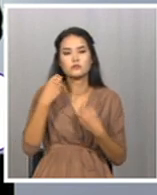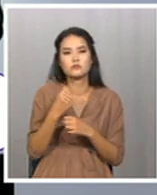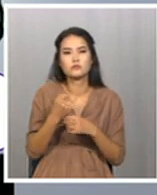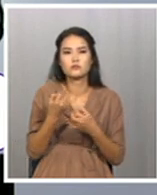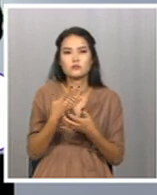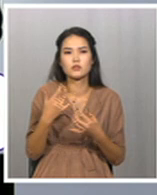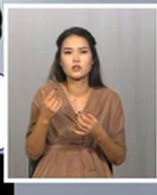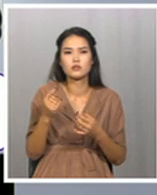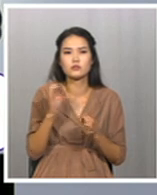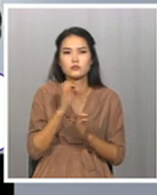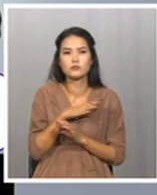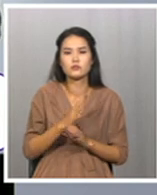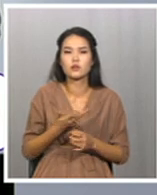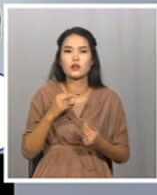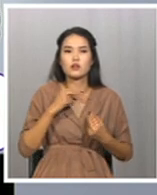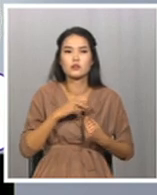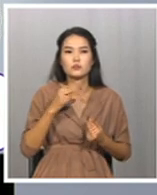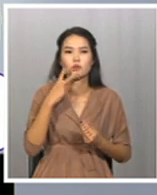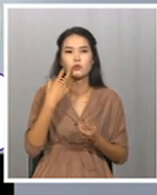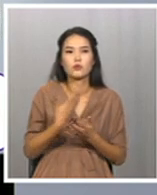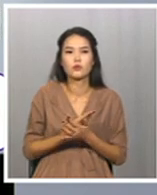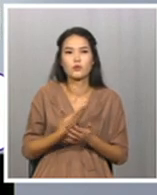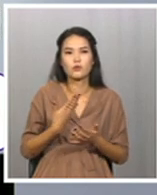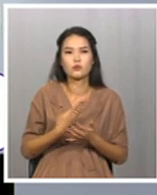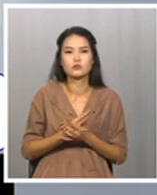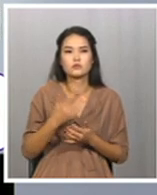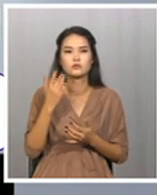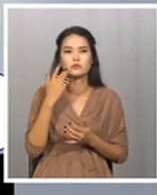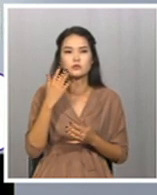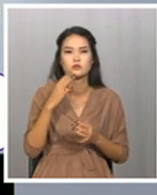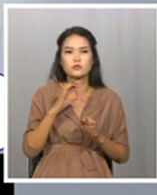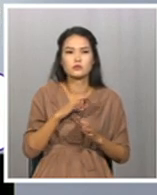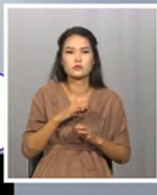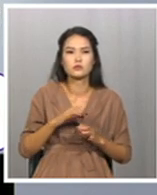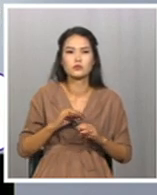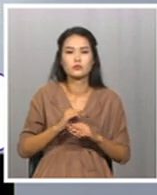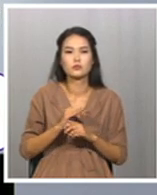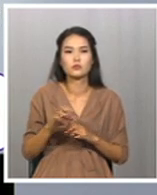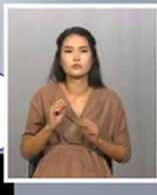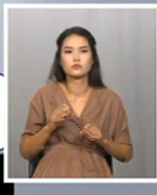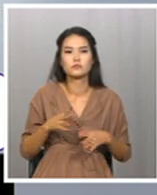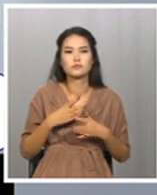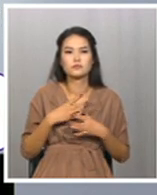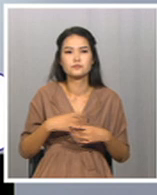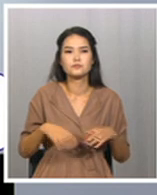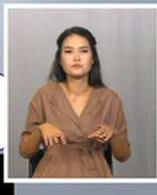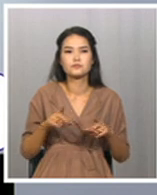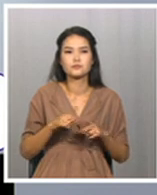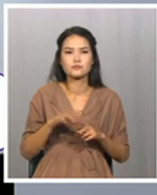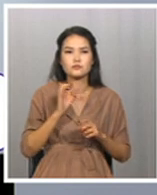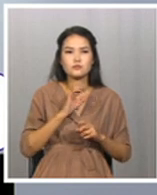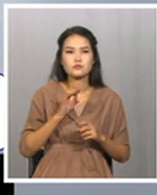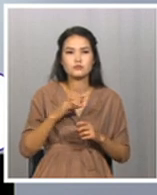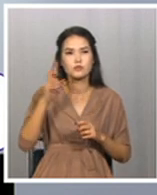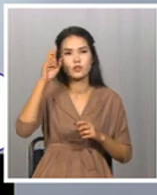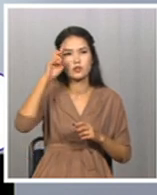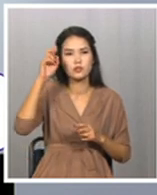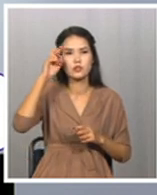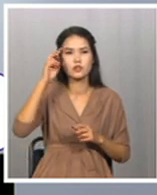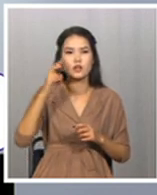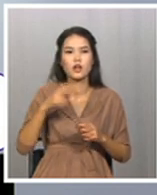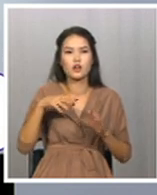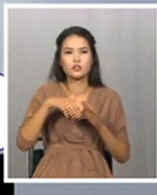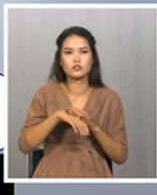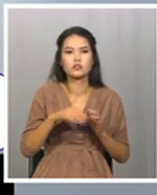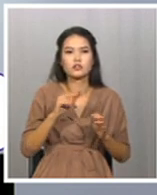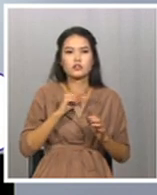Немесе қызмет көрсету саласы химия жасау өнімінің орнын толықтыруы мүмкін. Сондықтан дамыған мемлекеттерде жиынтық ішкі өнімі